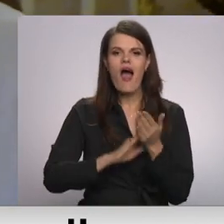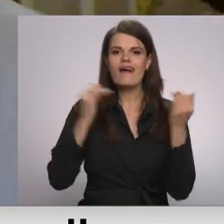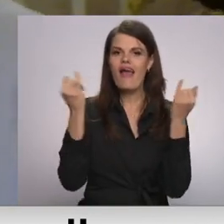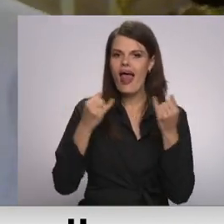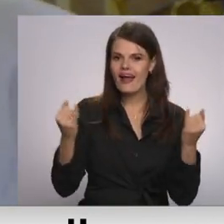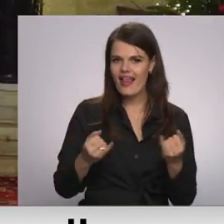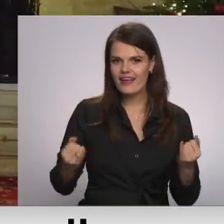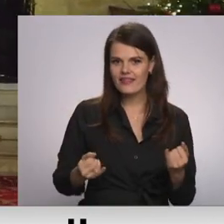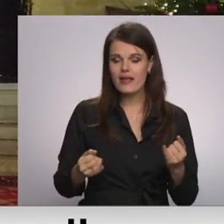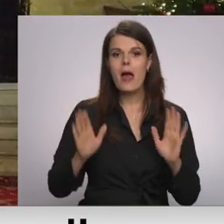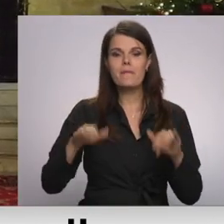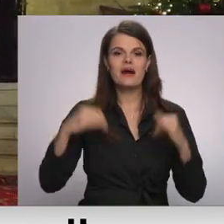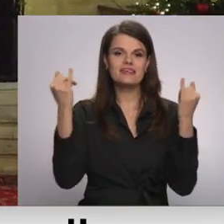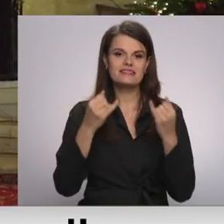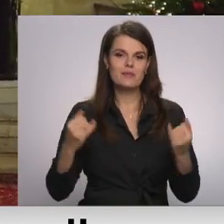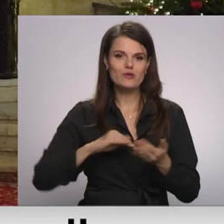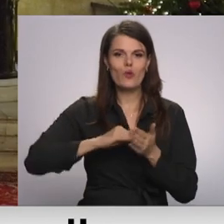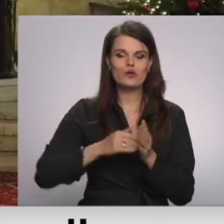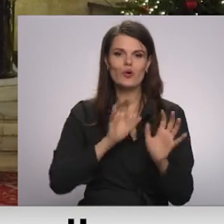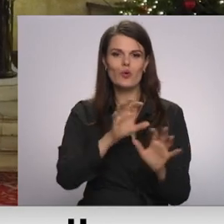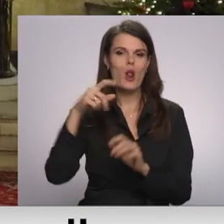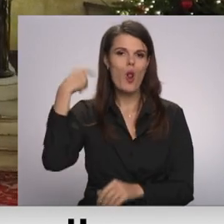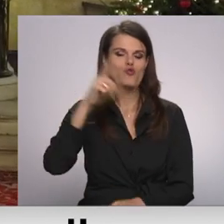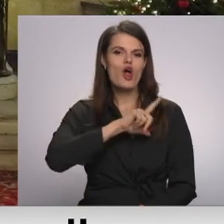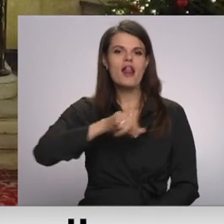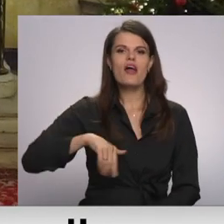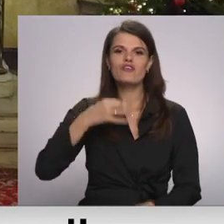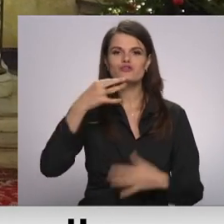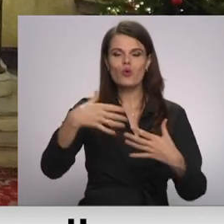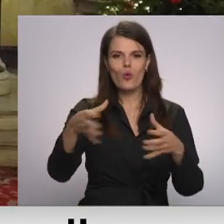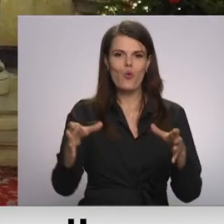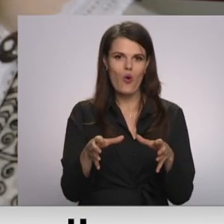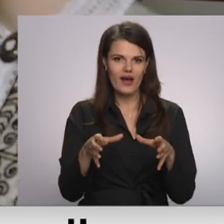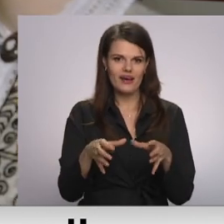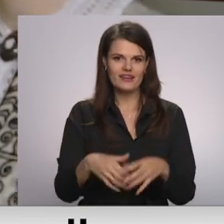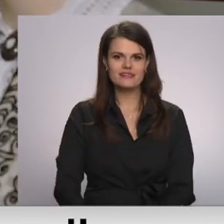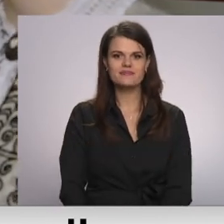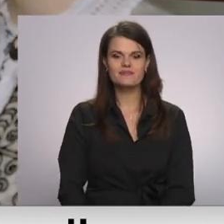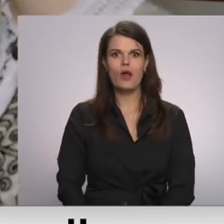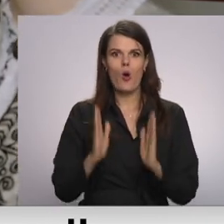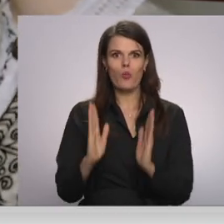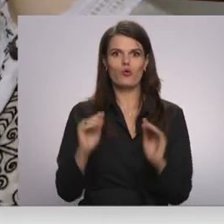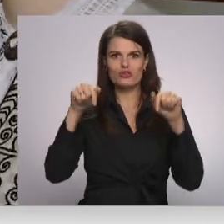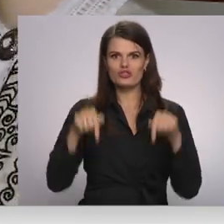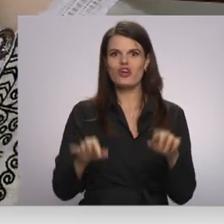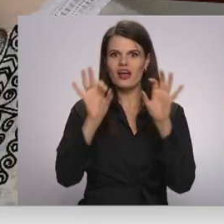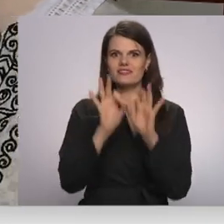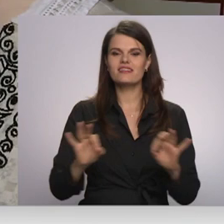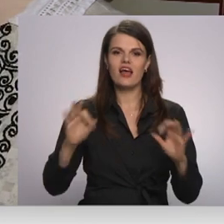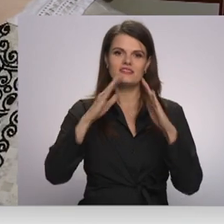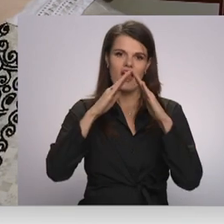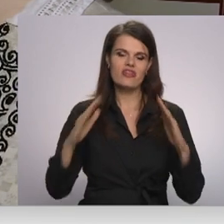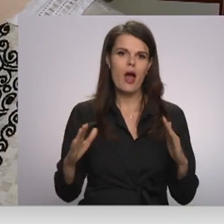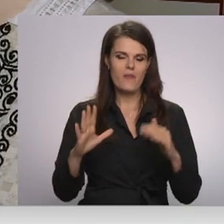Par Ziemassvētku noskaņu rūpējās Londonas latviešu koris. Atrasties šī skaistajā namā